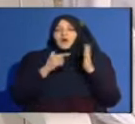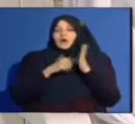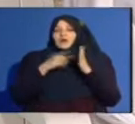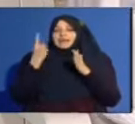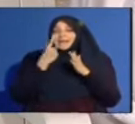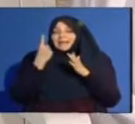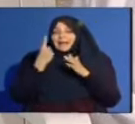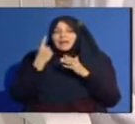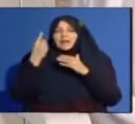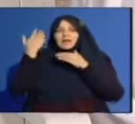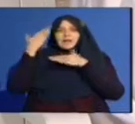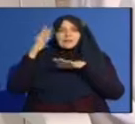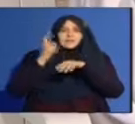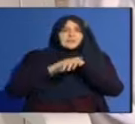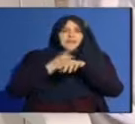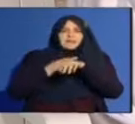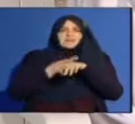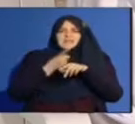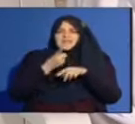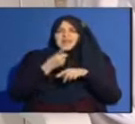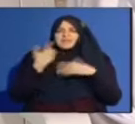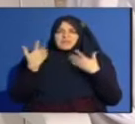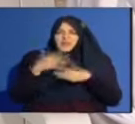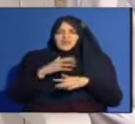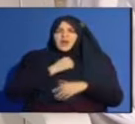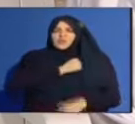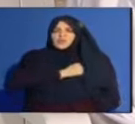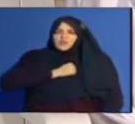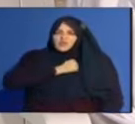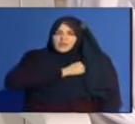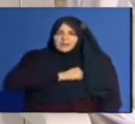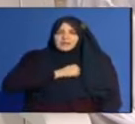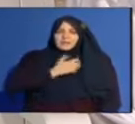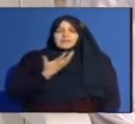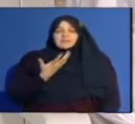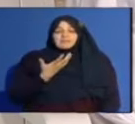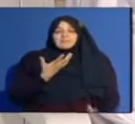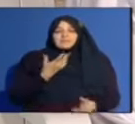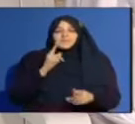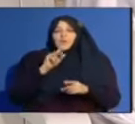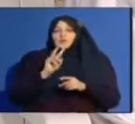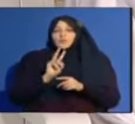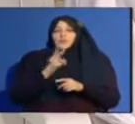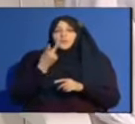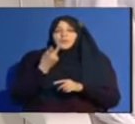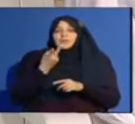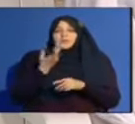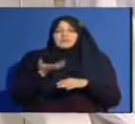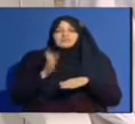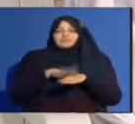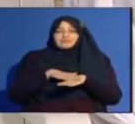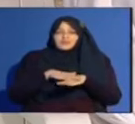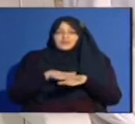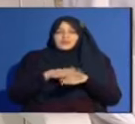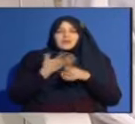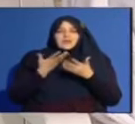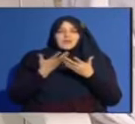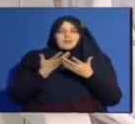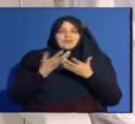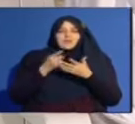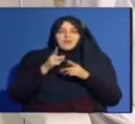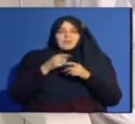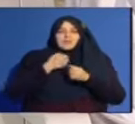ذاتها ألم، يعني اجتمع عليك ألمان. نعم. أنت وأمثالك، ألم